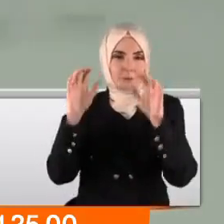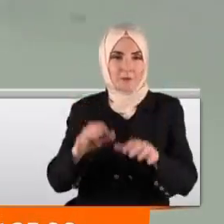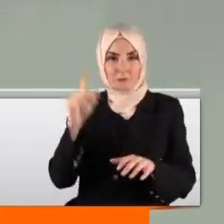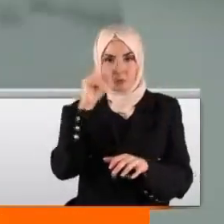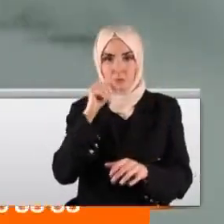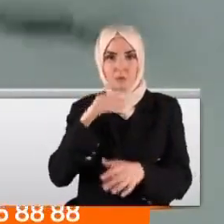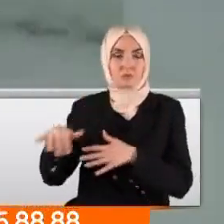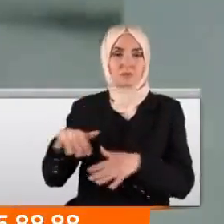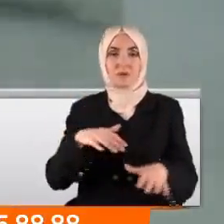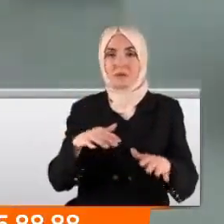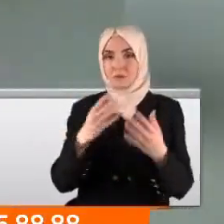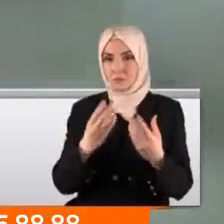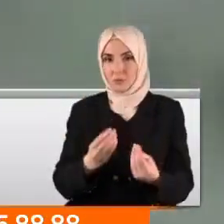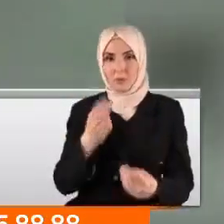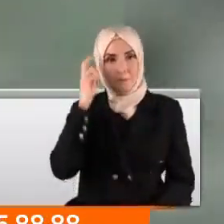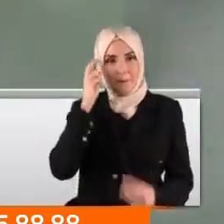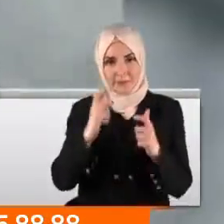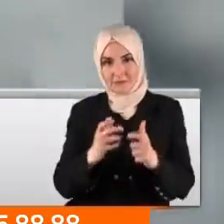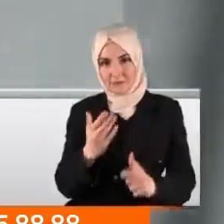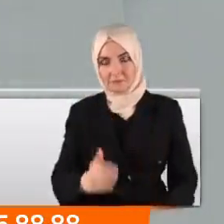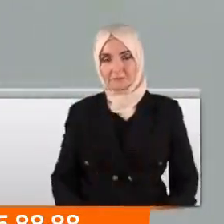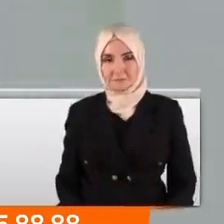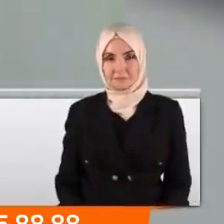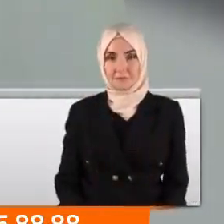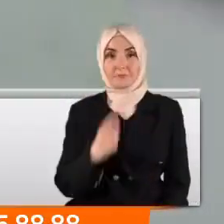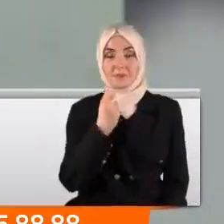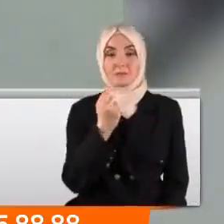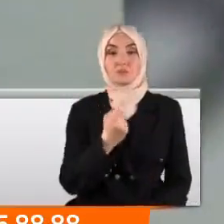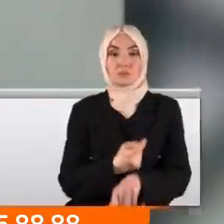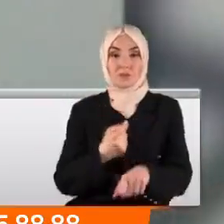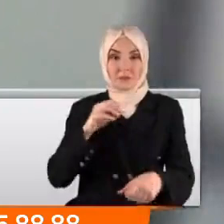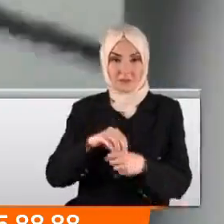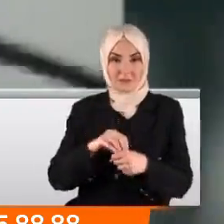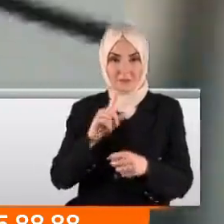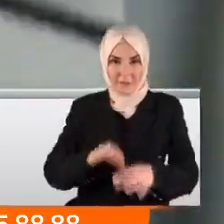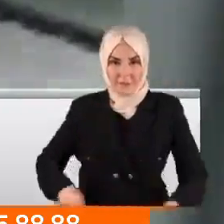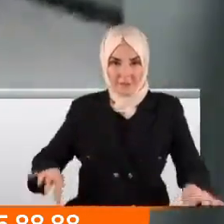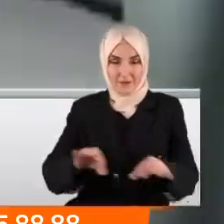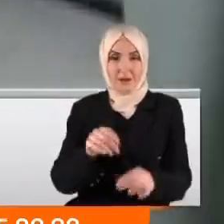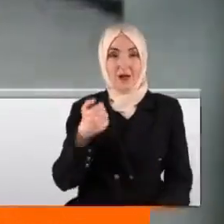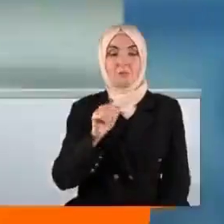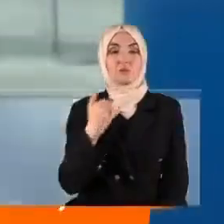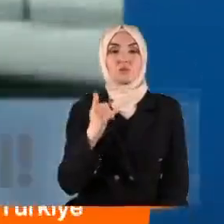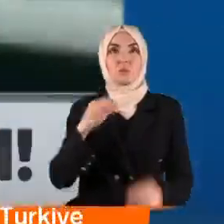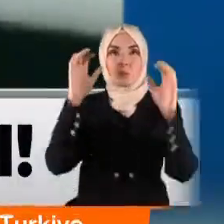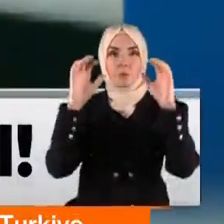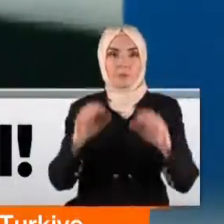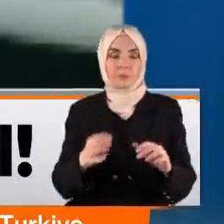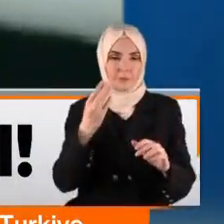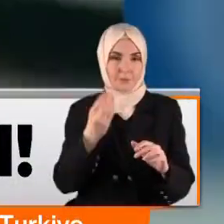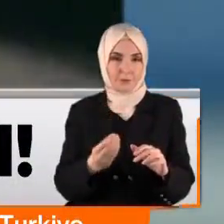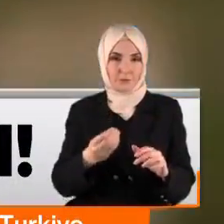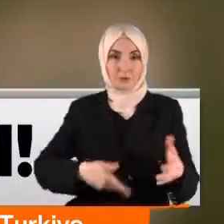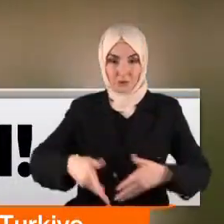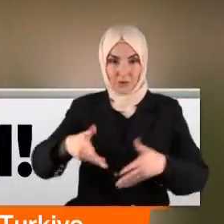Burası Manisa. Allah mahfatından koru ya Rabbim. 1,5 saatte metrekareye 60 kilogram yağışın düştüğü kentte caddeler